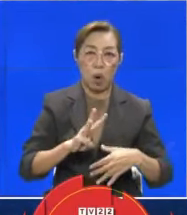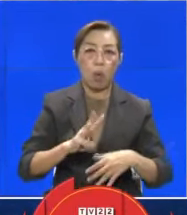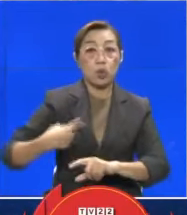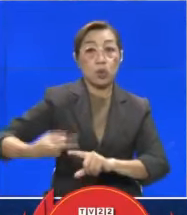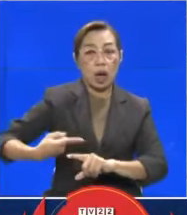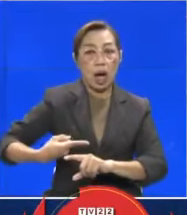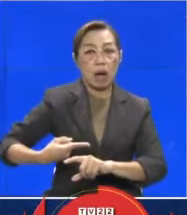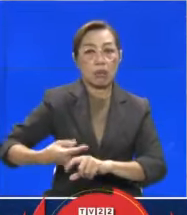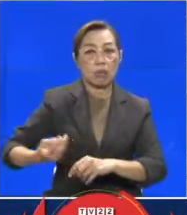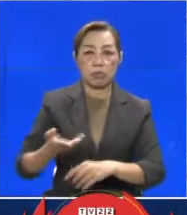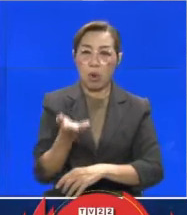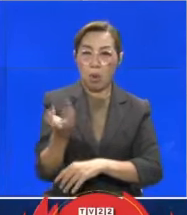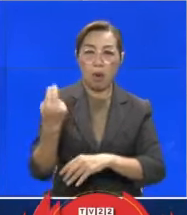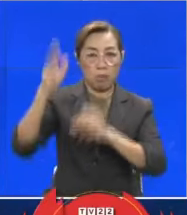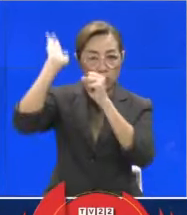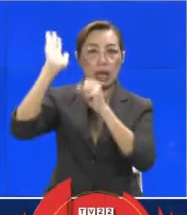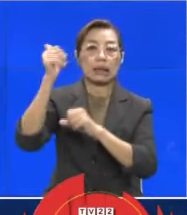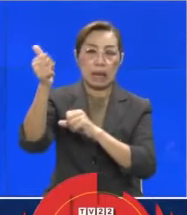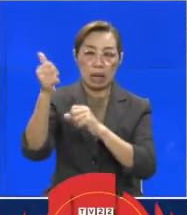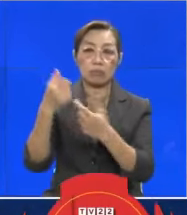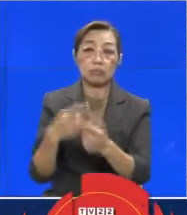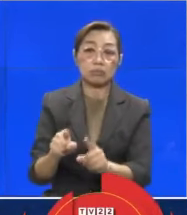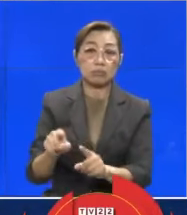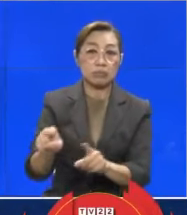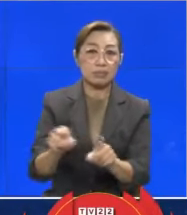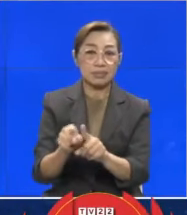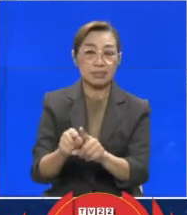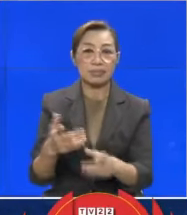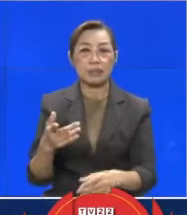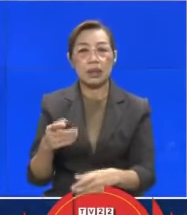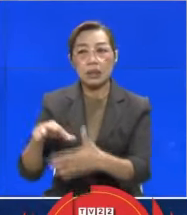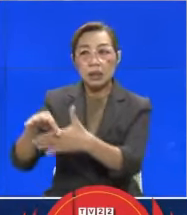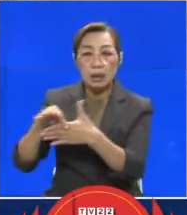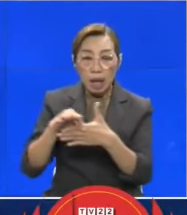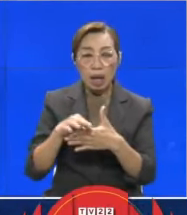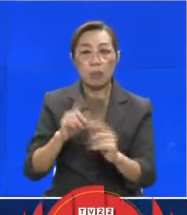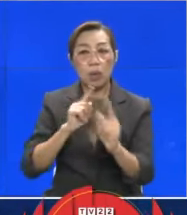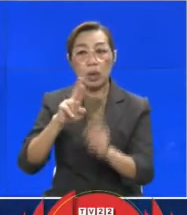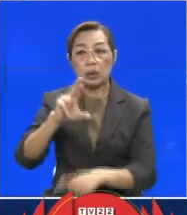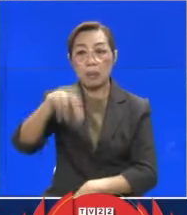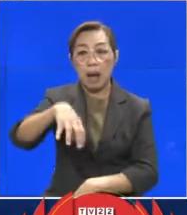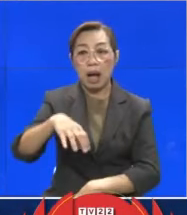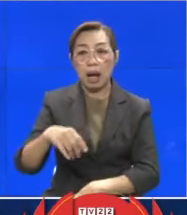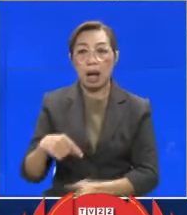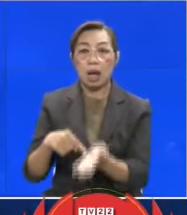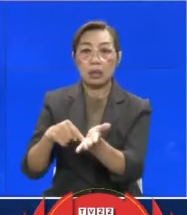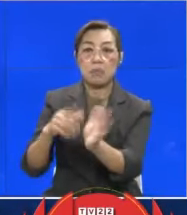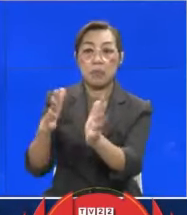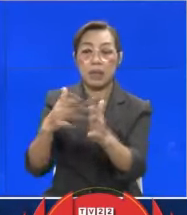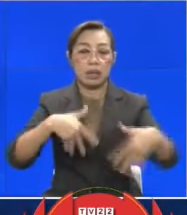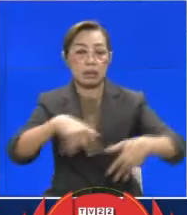ชื่อว่าเหตุการณ์ที่เกิดขึ้นแม้จะไม่ถูกนำไปอภิปรายในสภาสังคมก็ต้องคำถามเรื่องนี้อยู่แล้วค่ะ